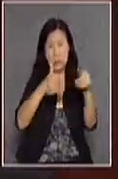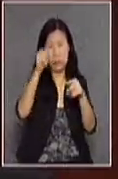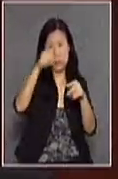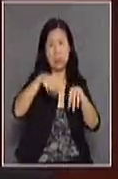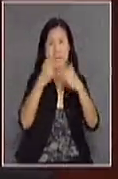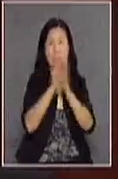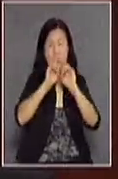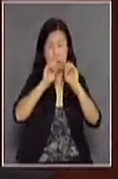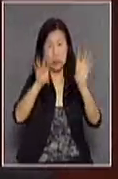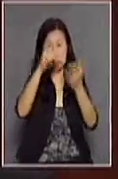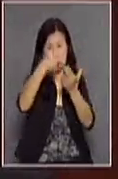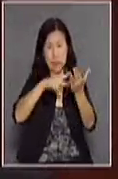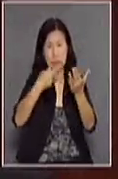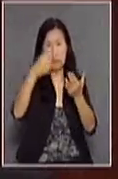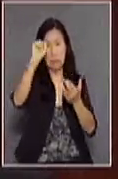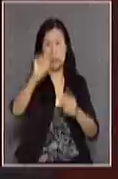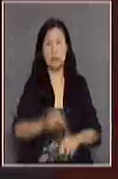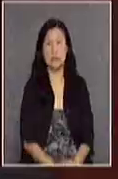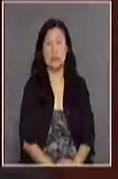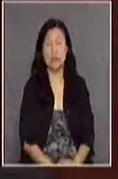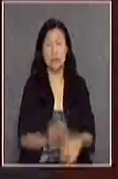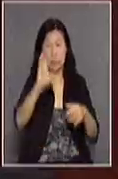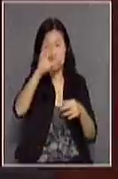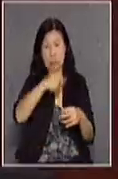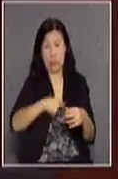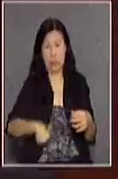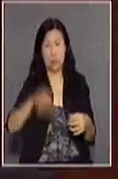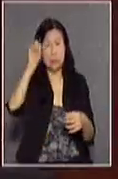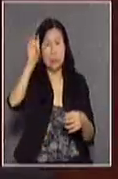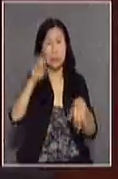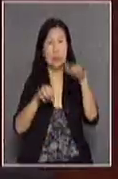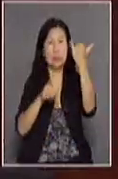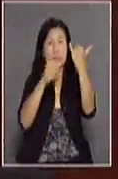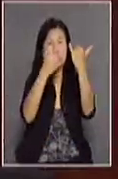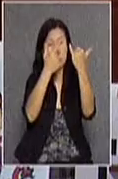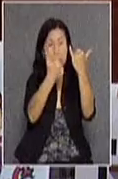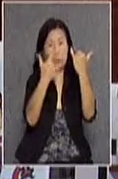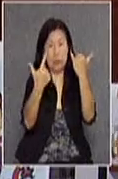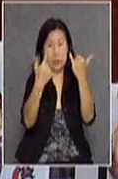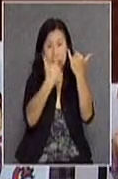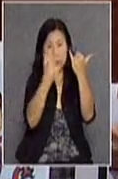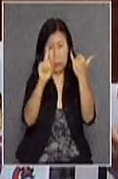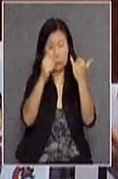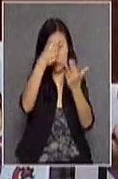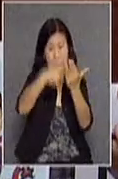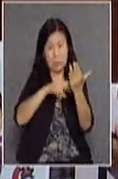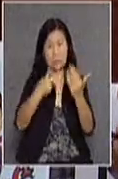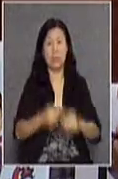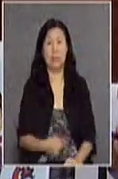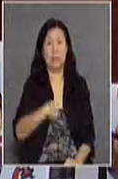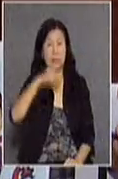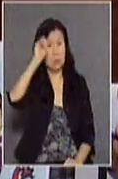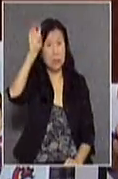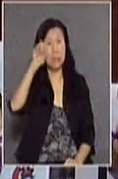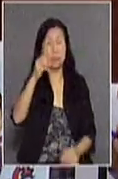宣布修正案被否決。陳志全議員，現在請你動議第681項修正案。 主席，我動議